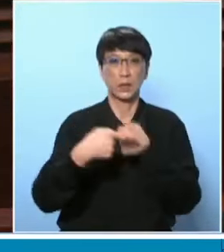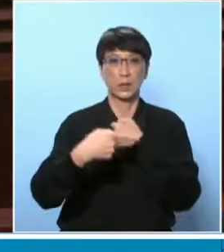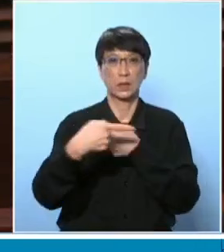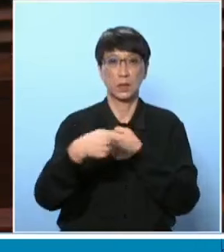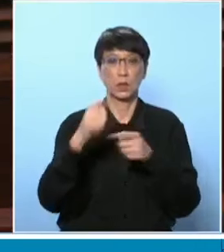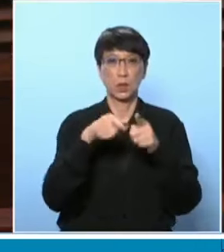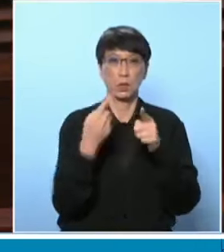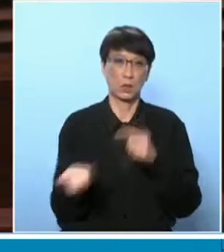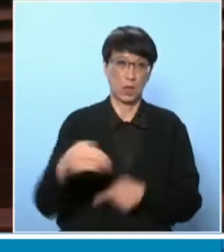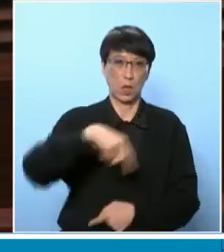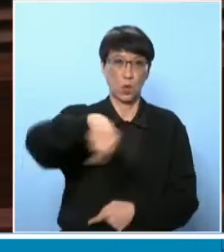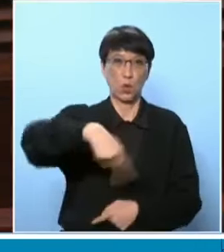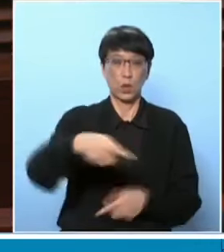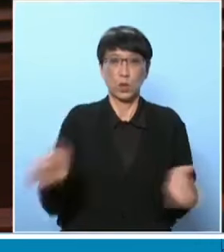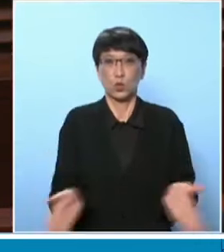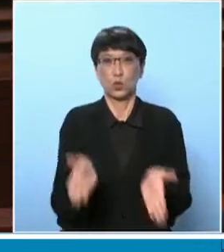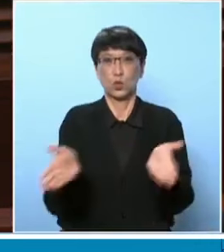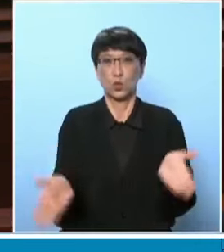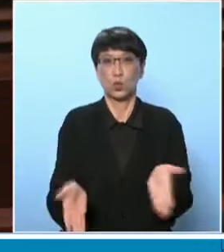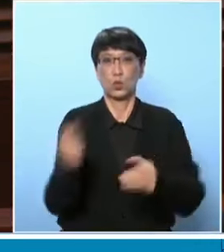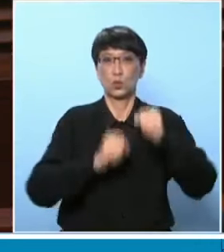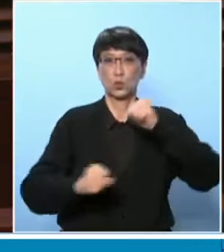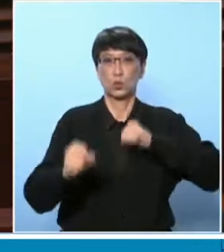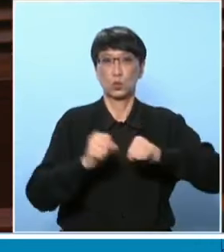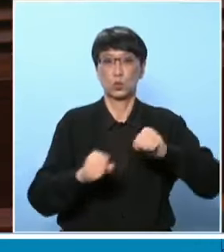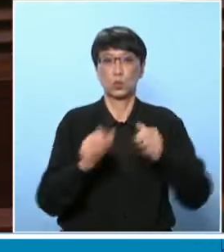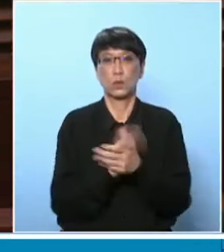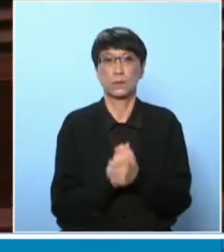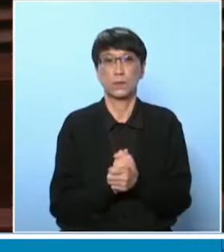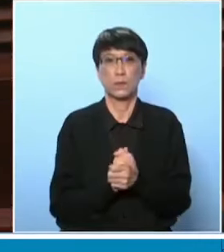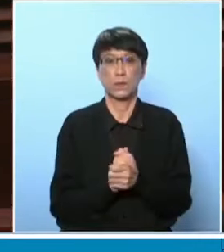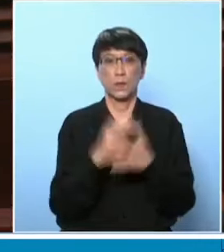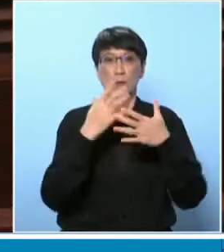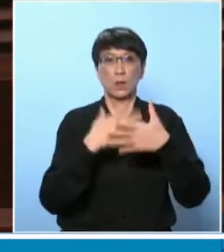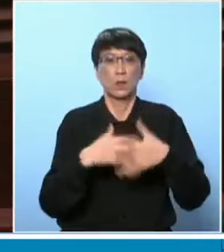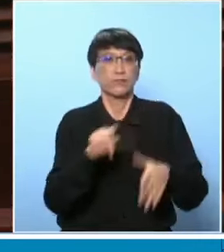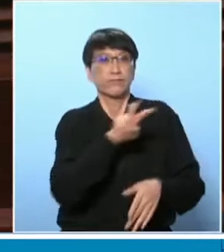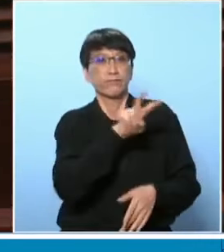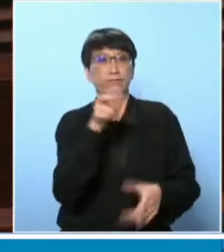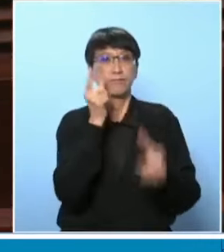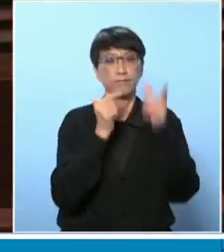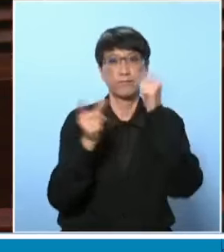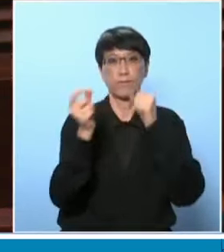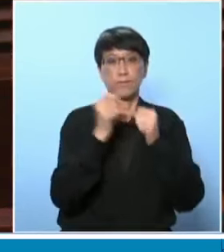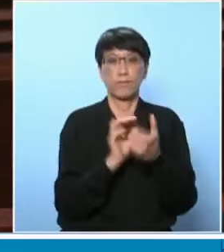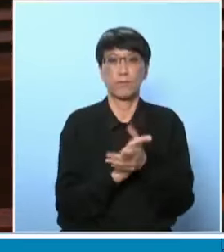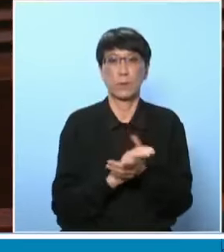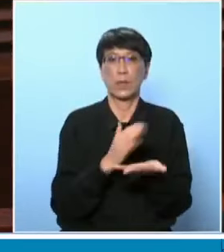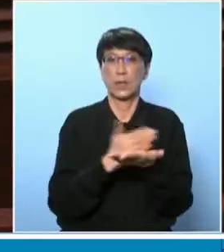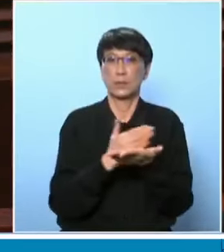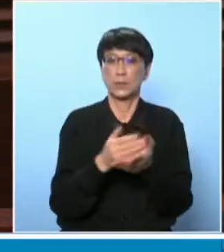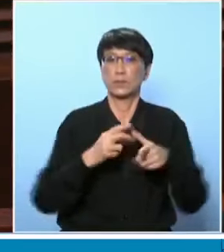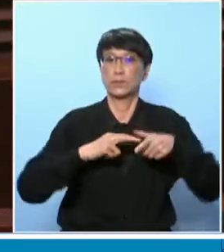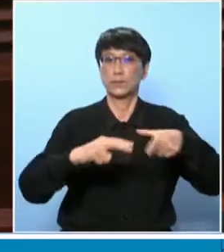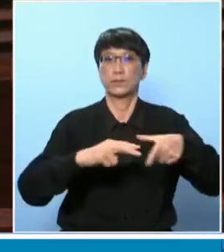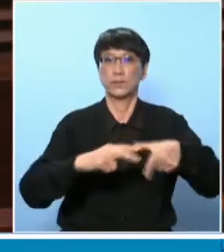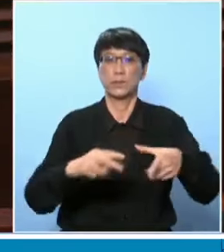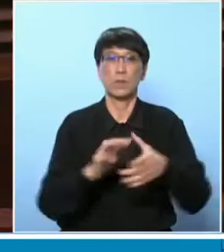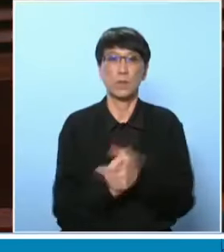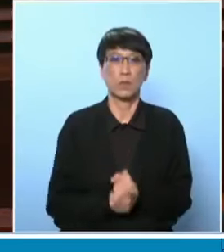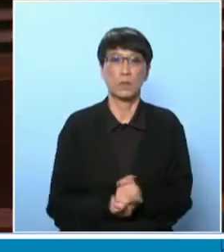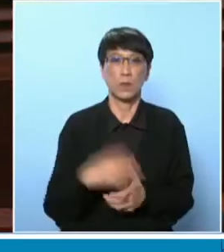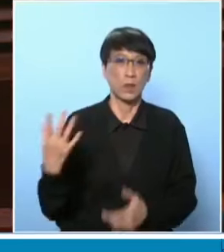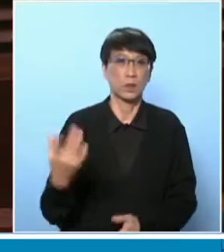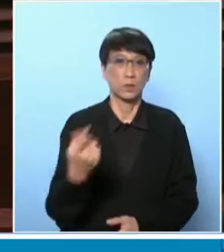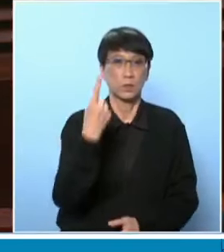大灣區大型海外推廣活動——大灣區融會精彩體驗，介紹大灣區的旅遊體驗，同時推出全新的